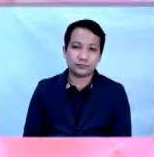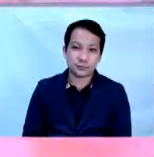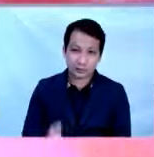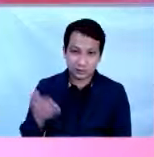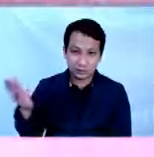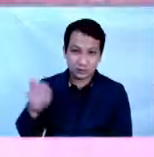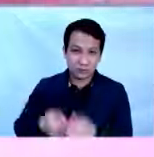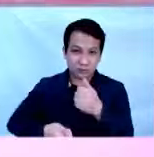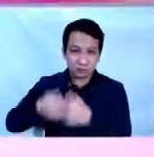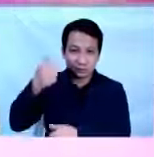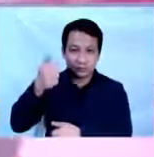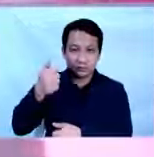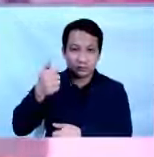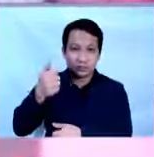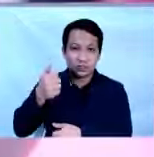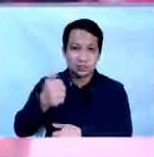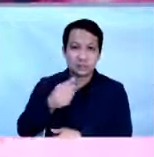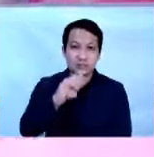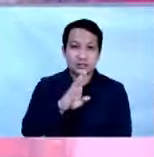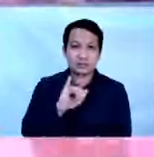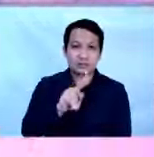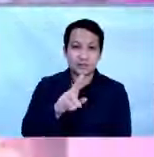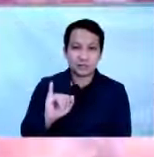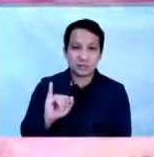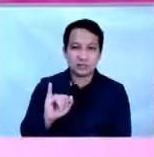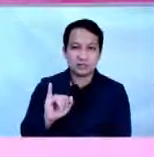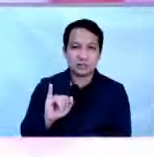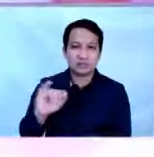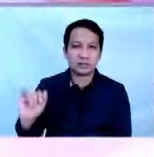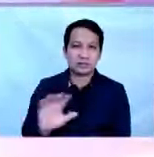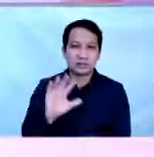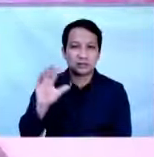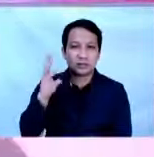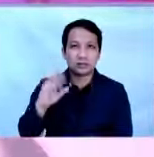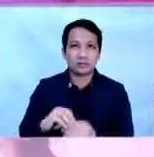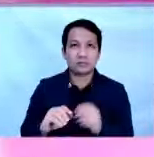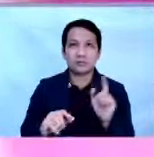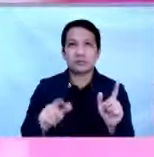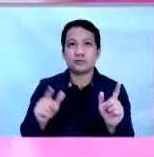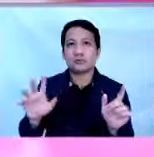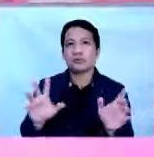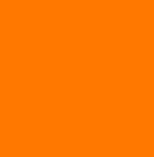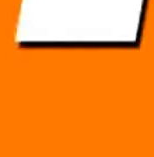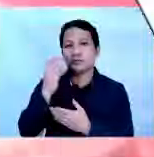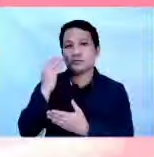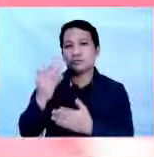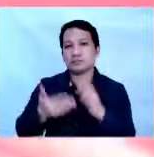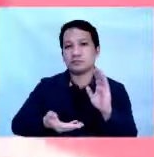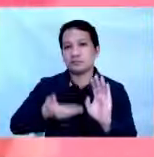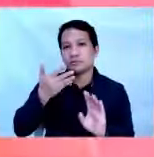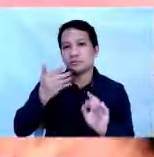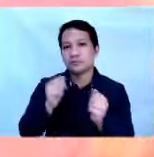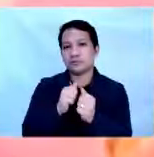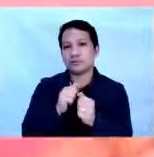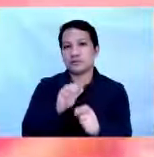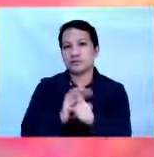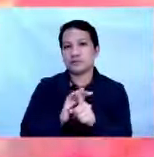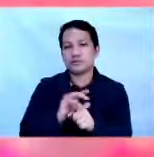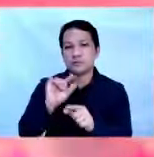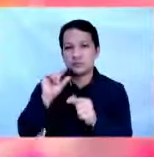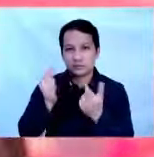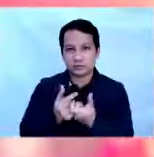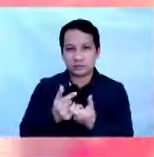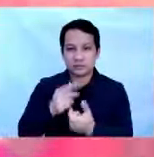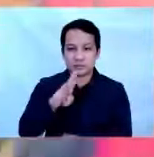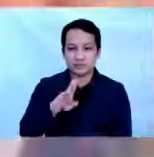Magwagi ang nation's girl group na BINI sa Asian Pillars Awards 2024. Itinanghal na phenomenal pop girl group of the year ang BINI